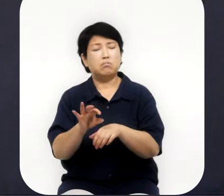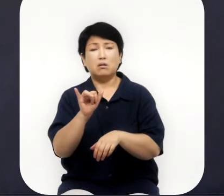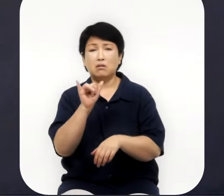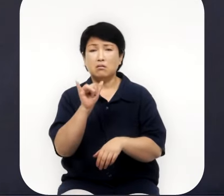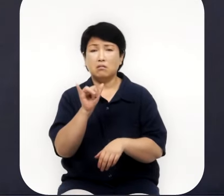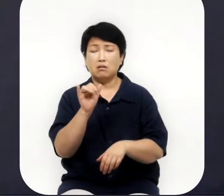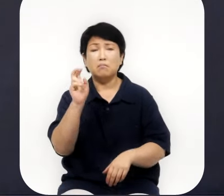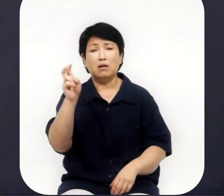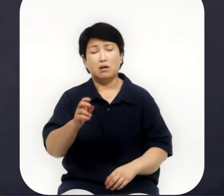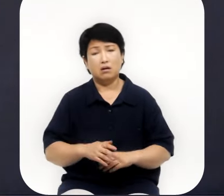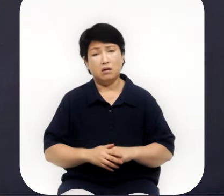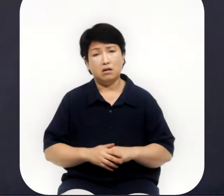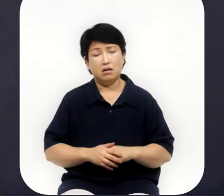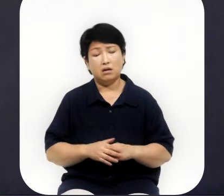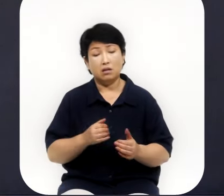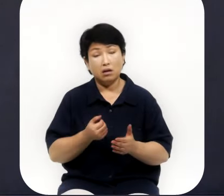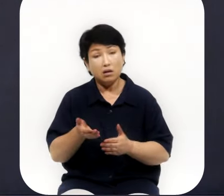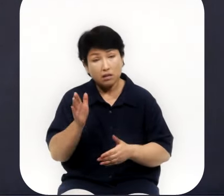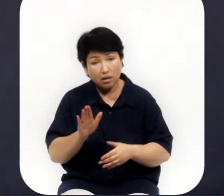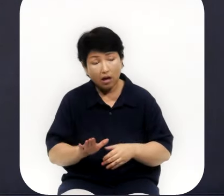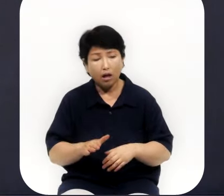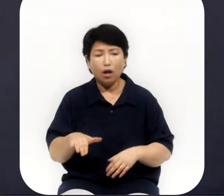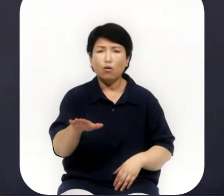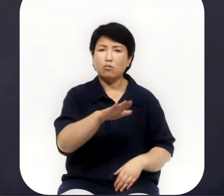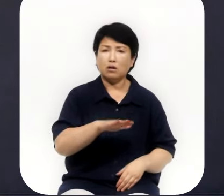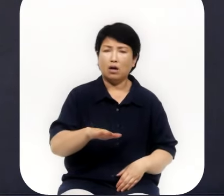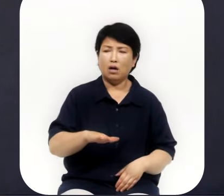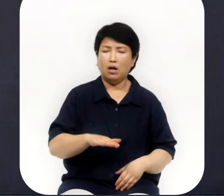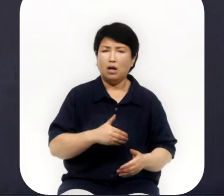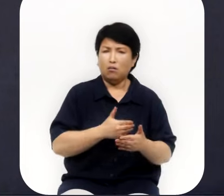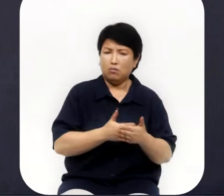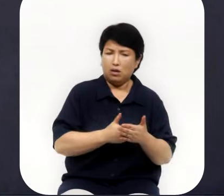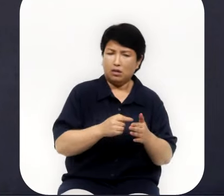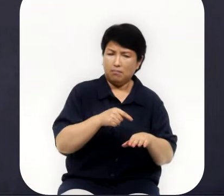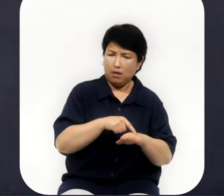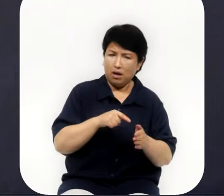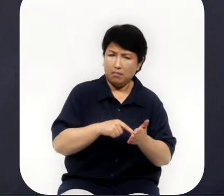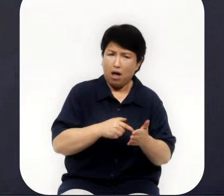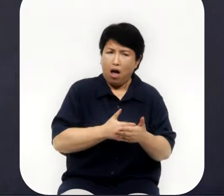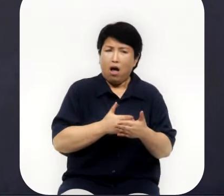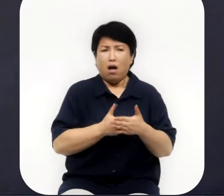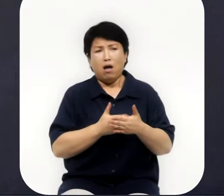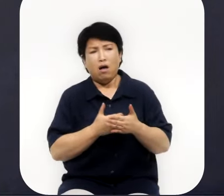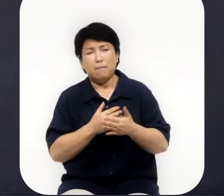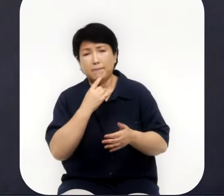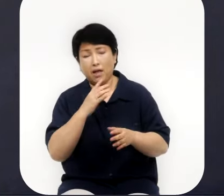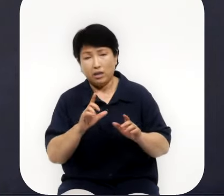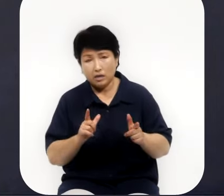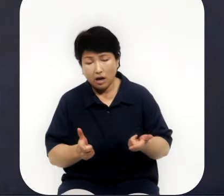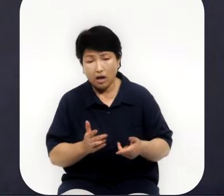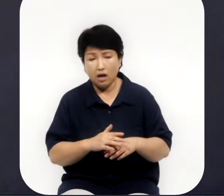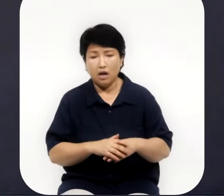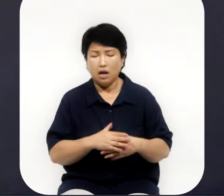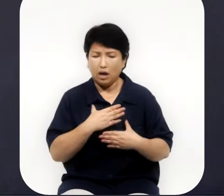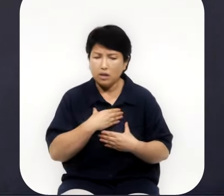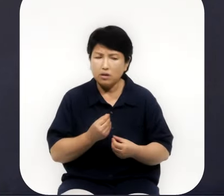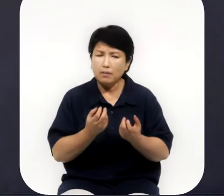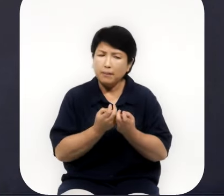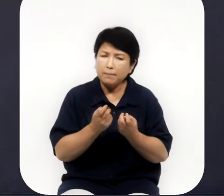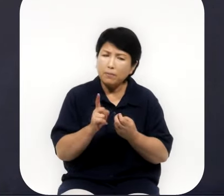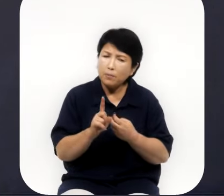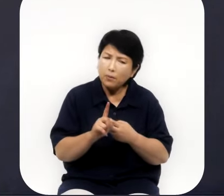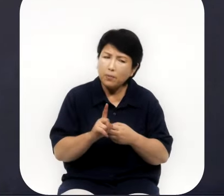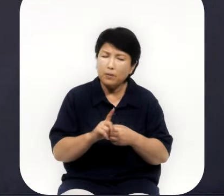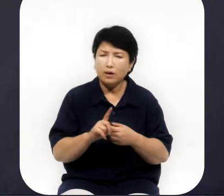된다. 그래서 이걸 계기로 해서 우리가 불안을 가지라는 게 아니라 안전한